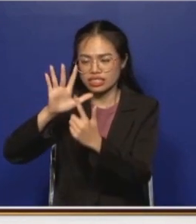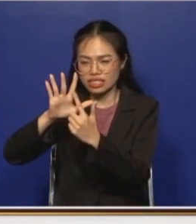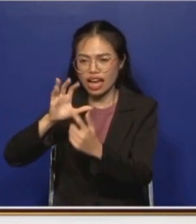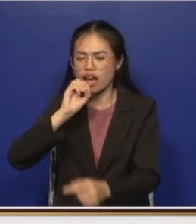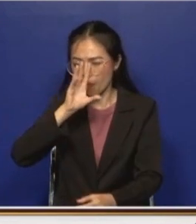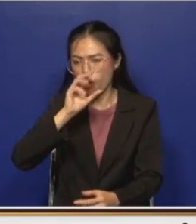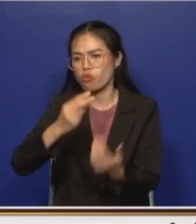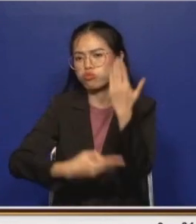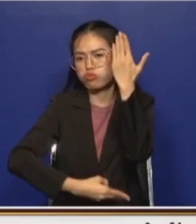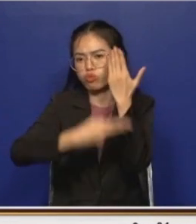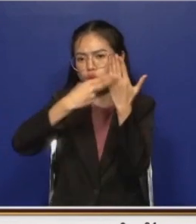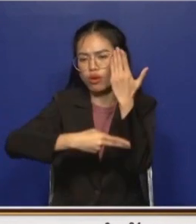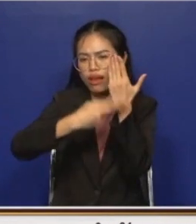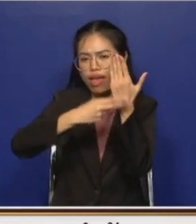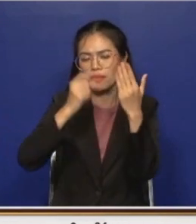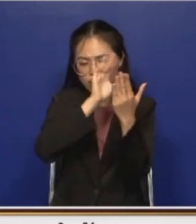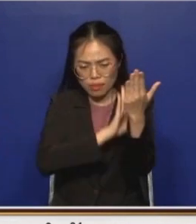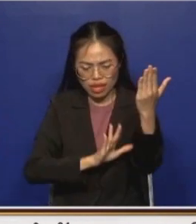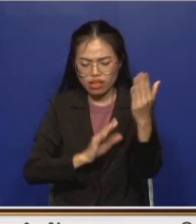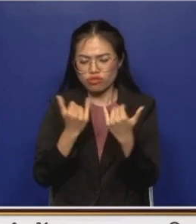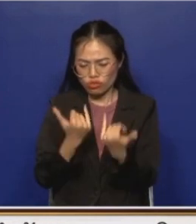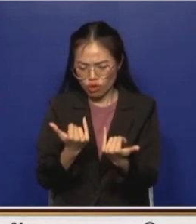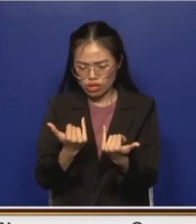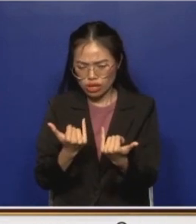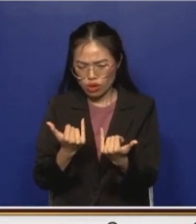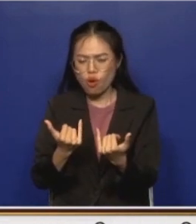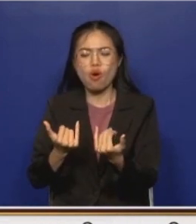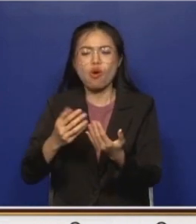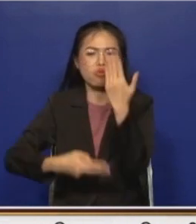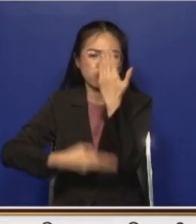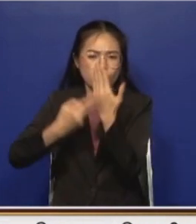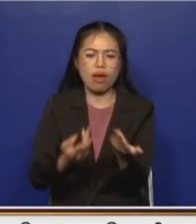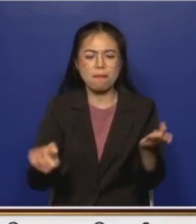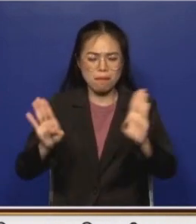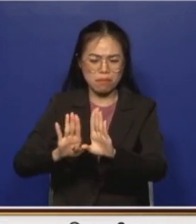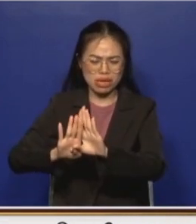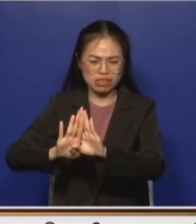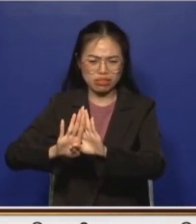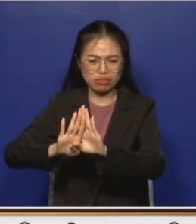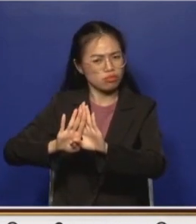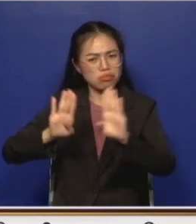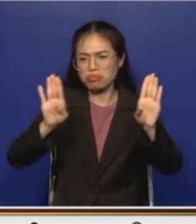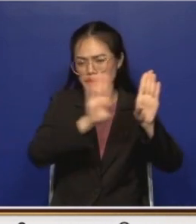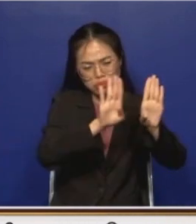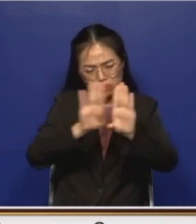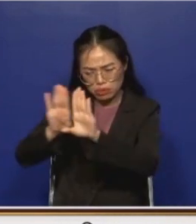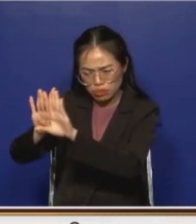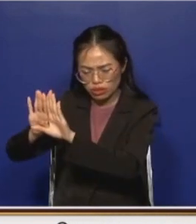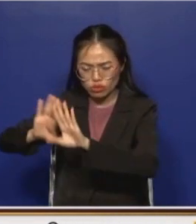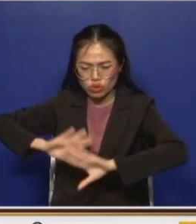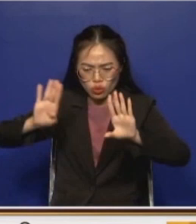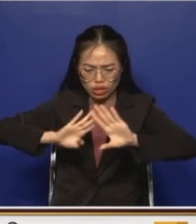นะฮะนี่เฉพาะท่องเที่ยวเนี่ยจะมาอย่างนี้ครับไปดูแผ่นต่อไปครับ